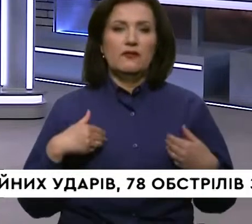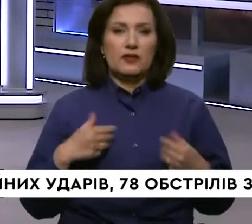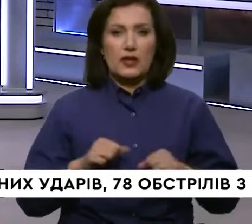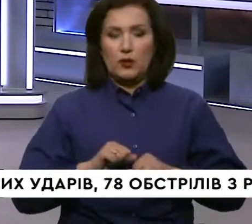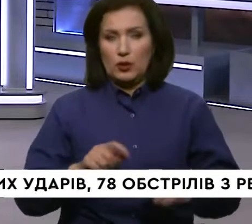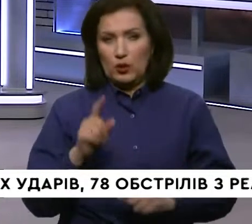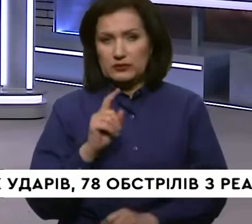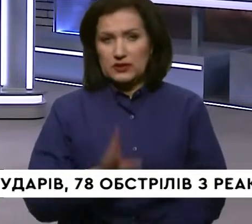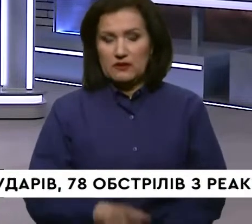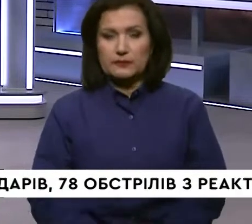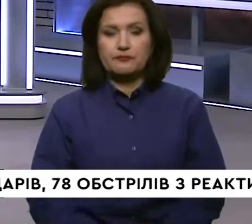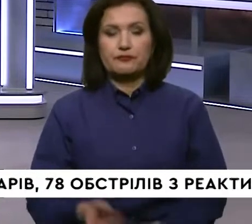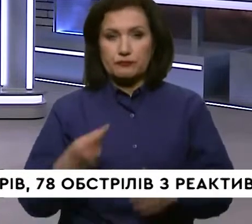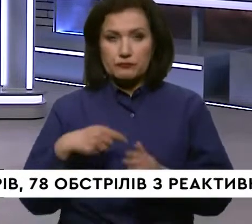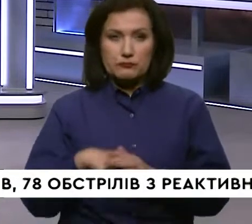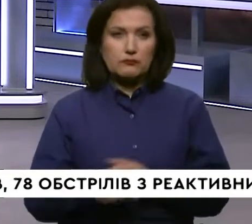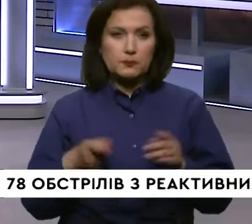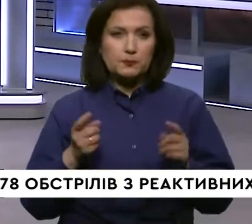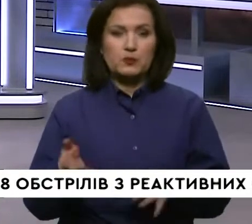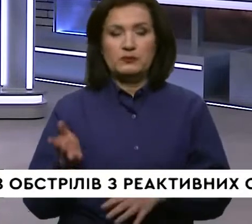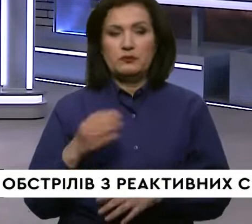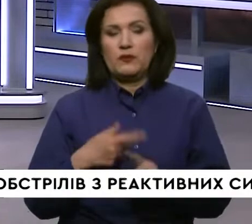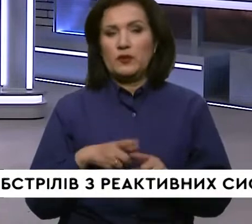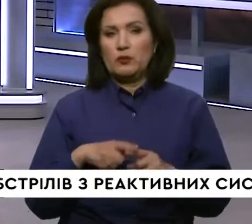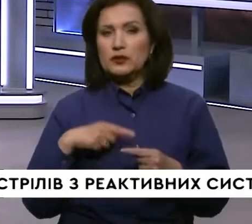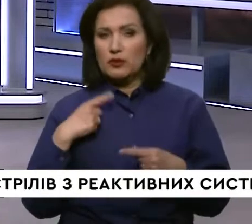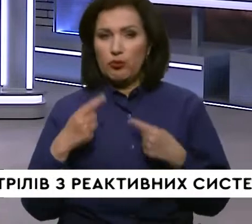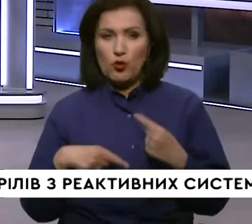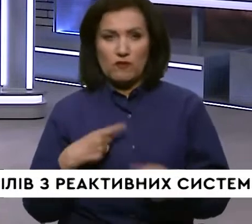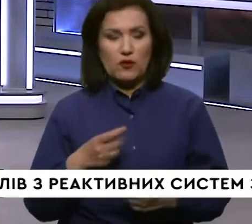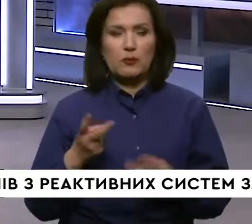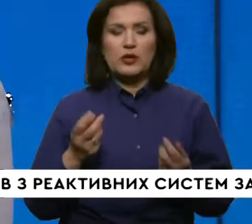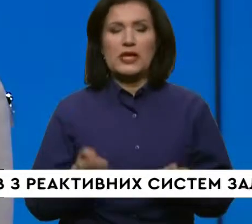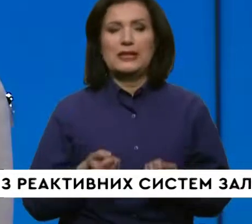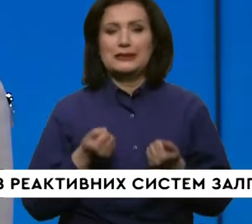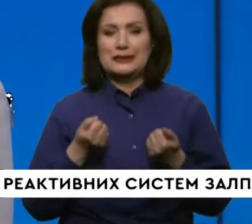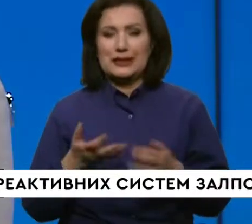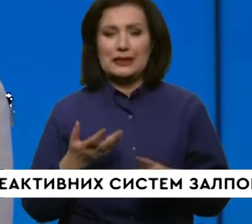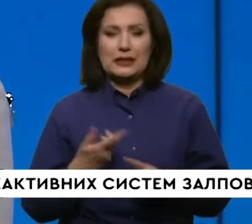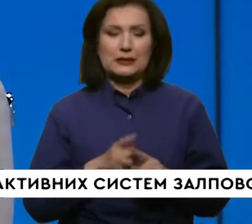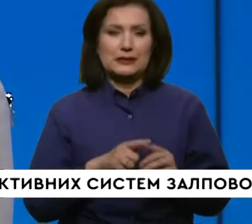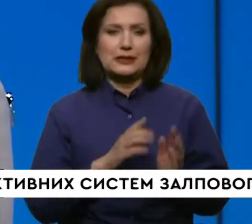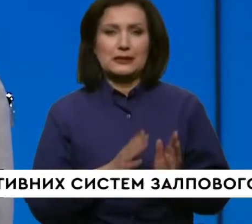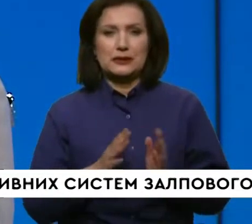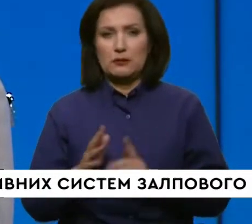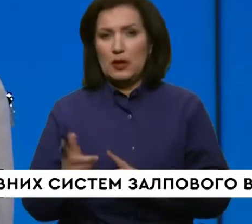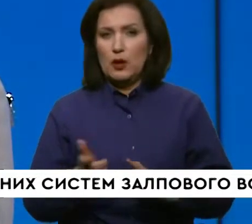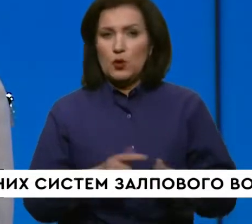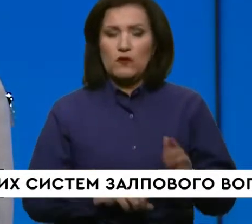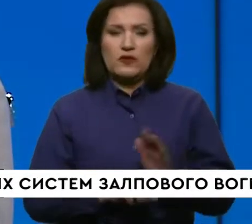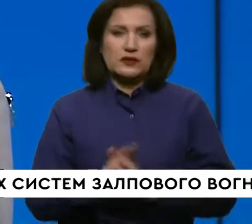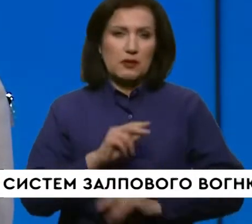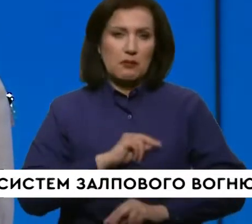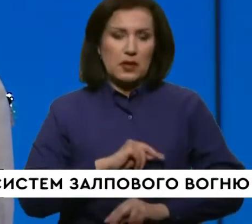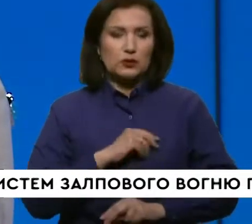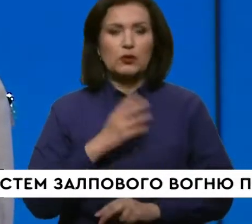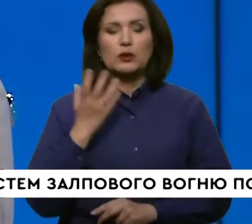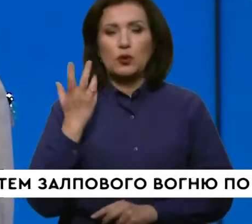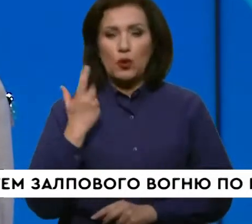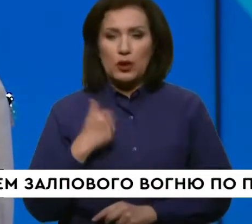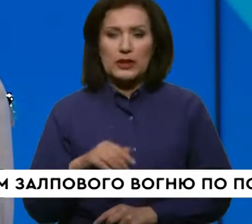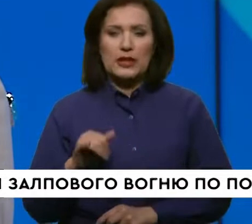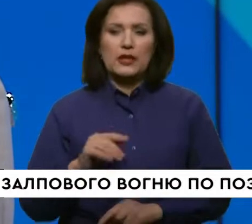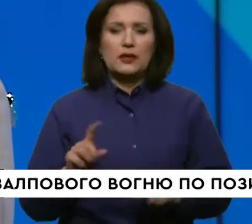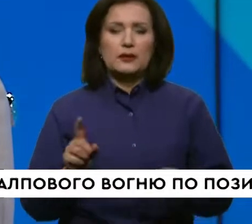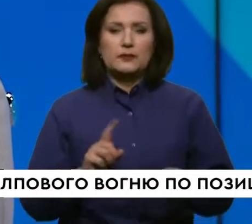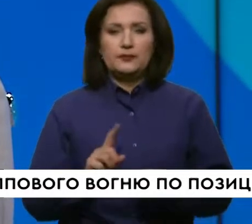Вітаю, героям слава. Отже, дійсно, давайте про це поговоримо. Наскільки ця система готова запрацювати, коли саме